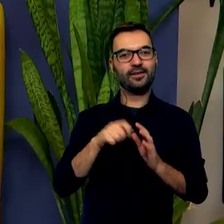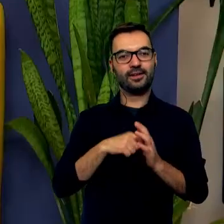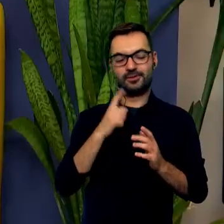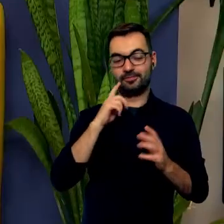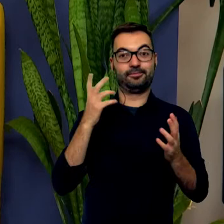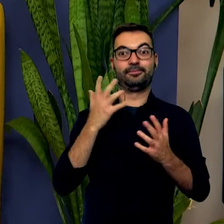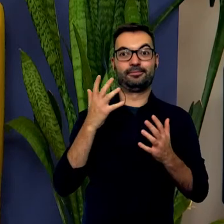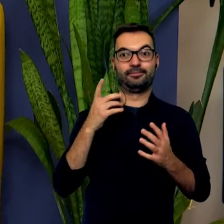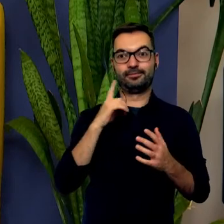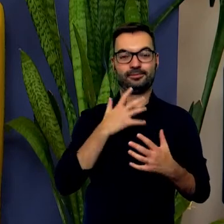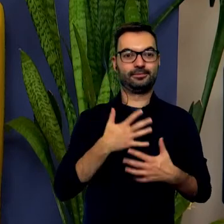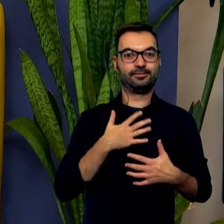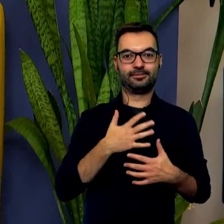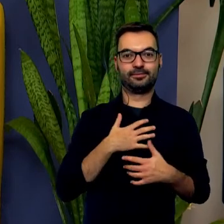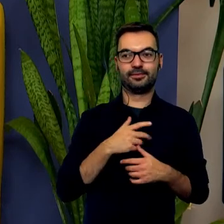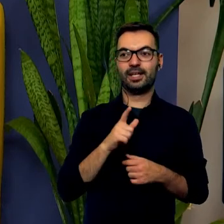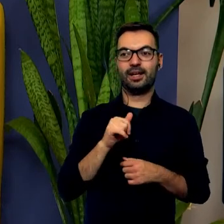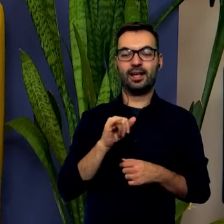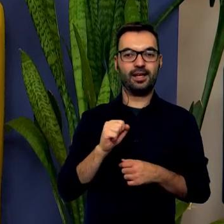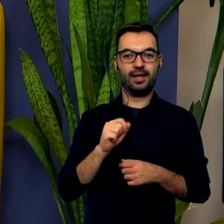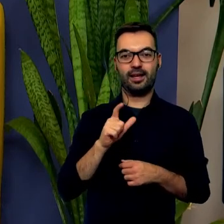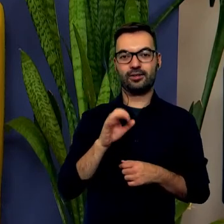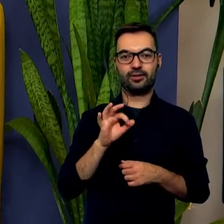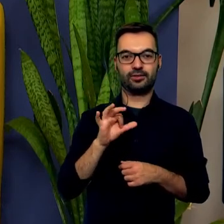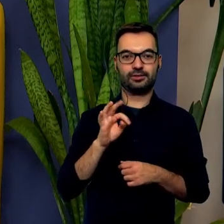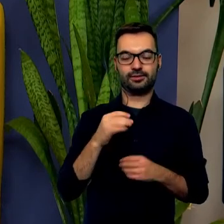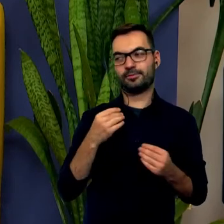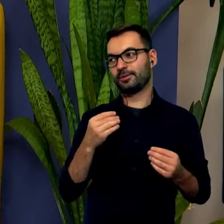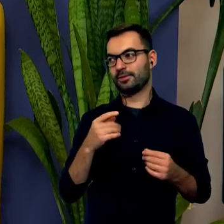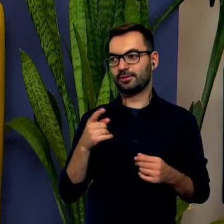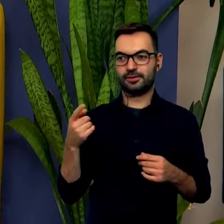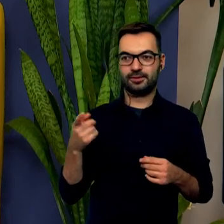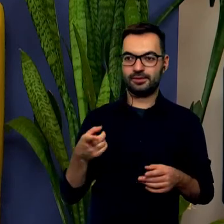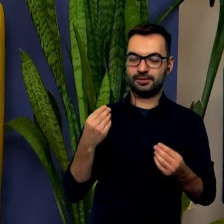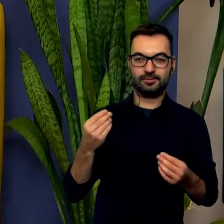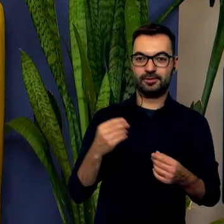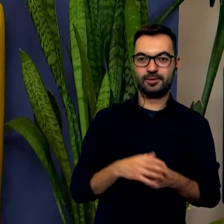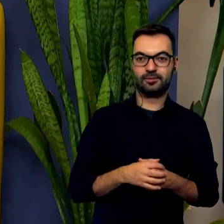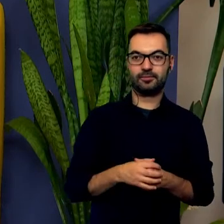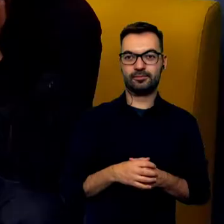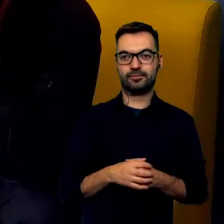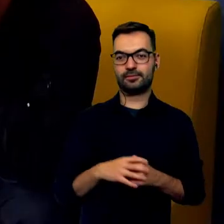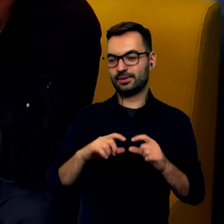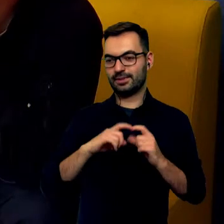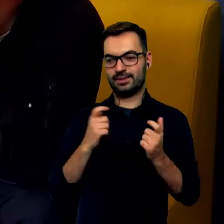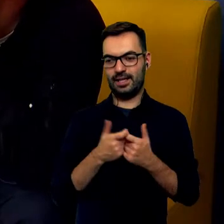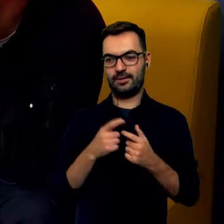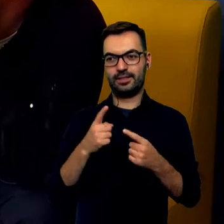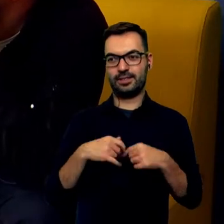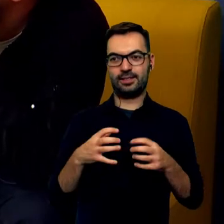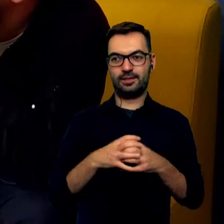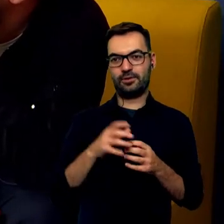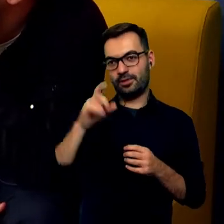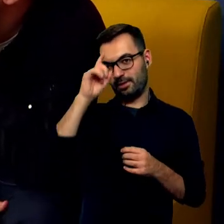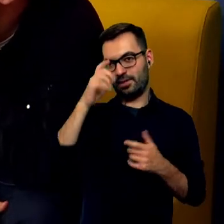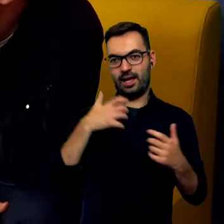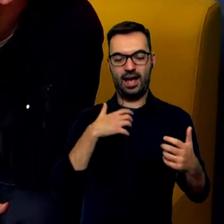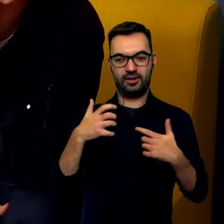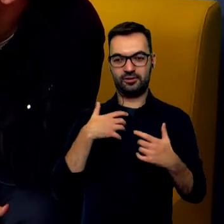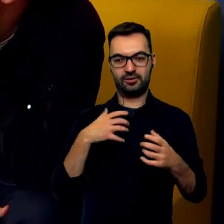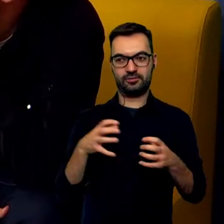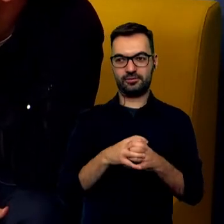film, który niesamowicie trzymał w napięciu i Laia Costa w roli głównej znakomita. Nie, no ona jest fenomenalna, zresztą cała ta ekipa niemieckich